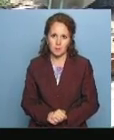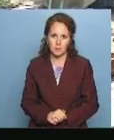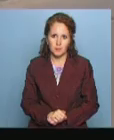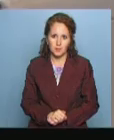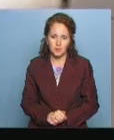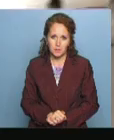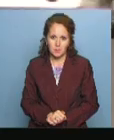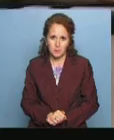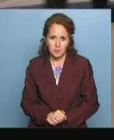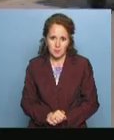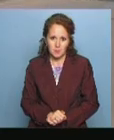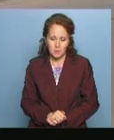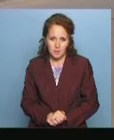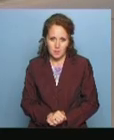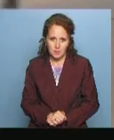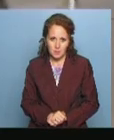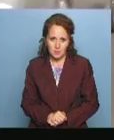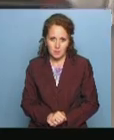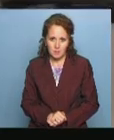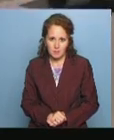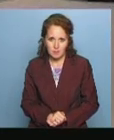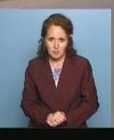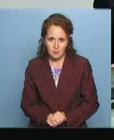Анна Ковырзина, Андрей Бусыгин, телеканал «Моя Удмуртия».